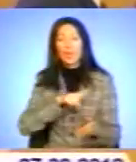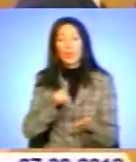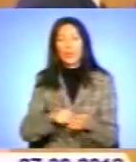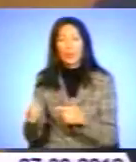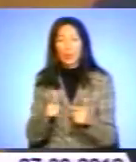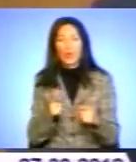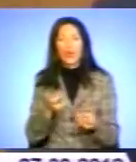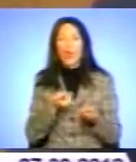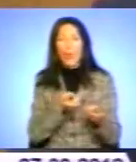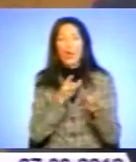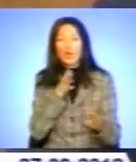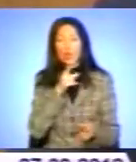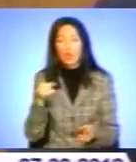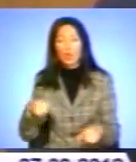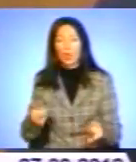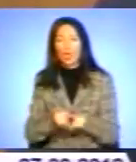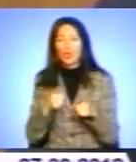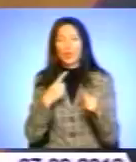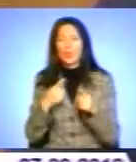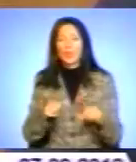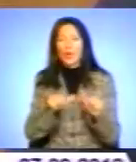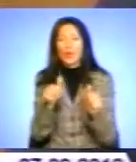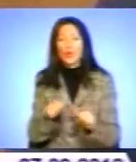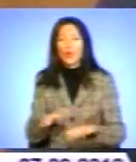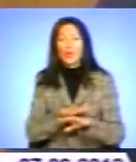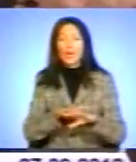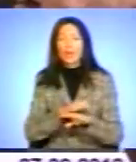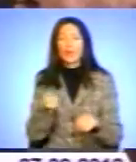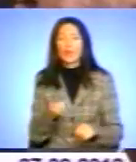опалювального сезону. Також йшлося про формування ринку зерна упродовж